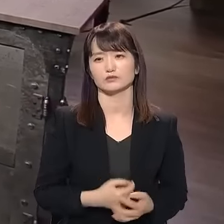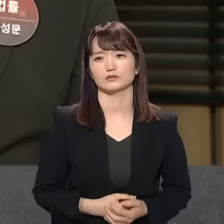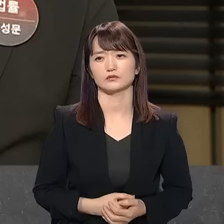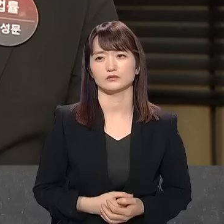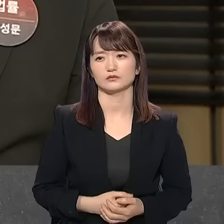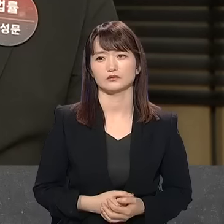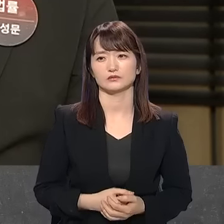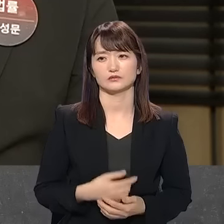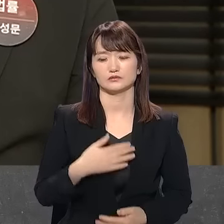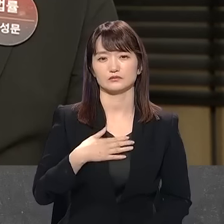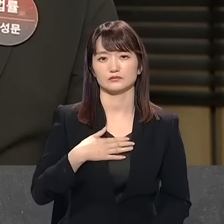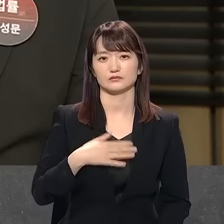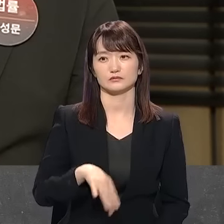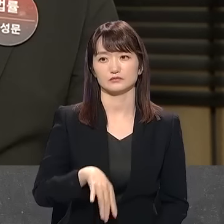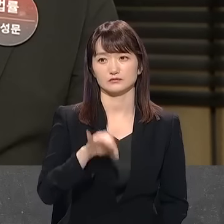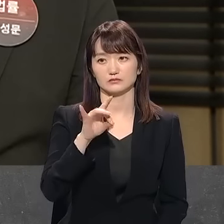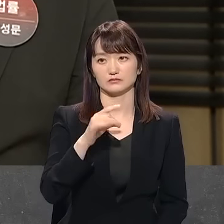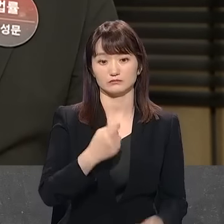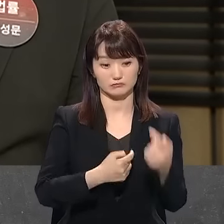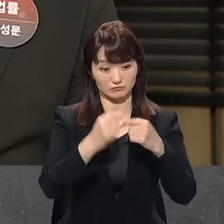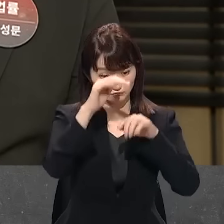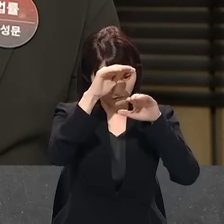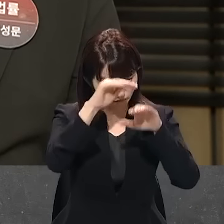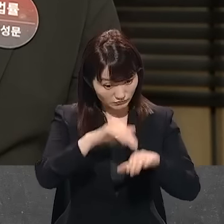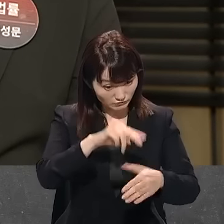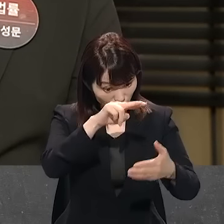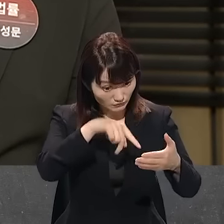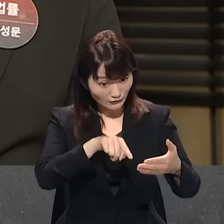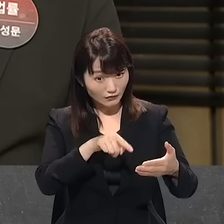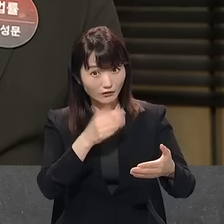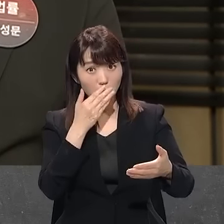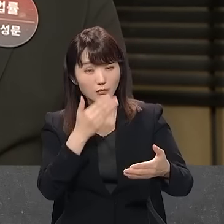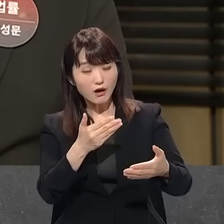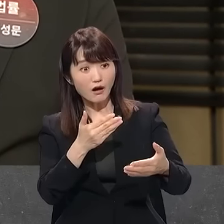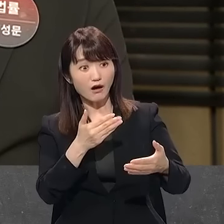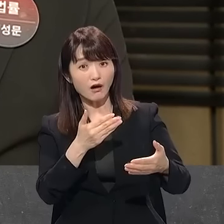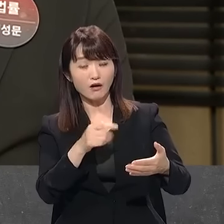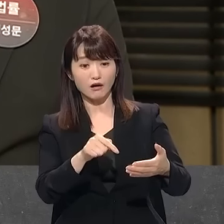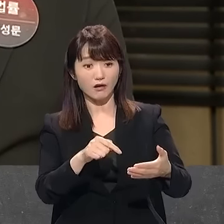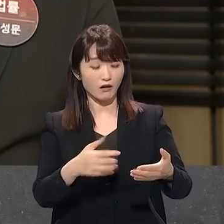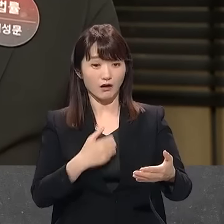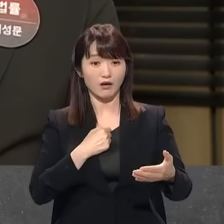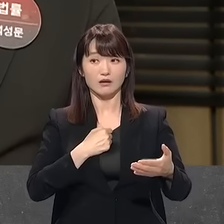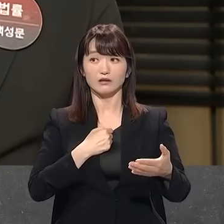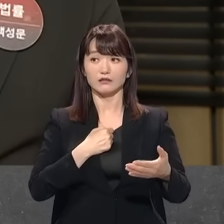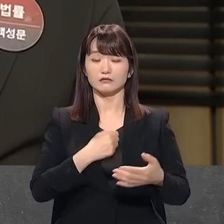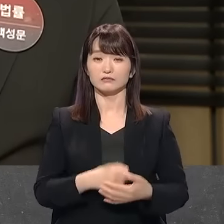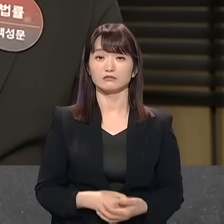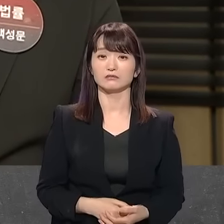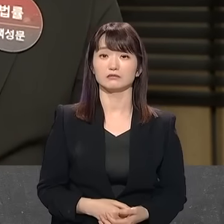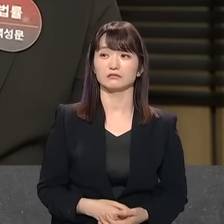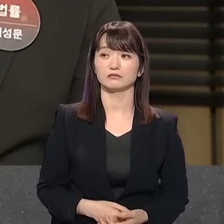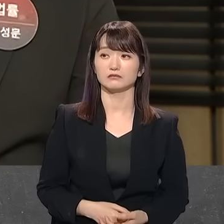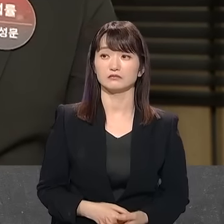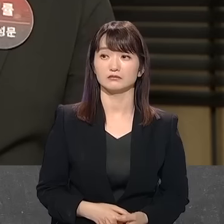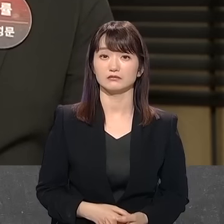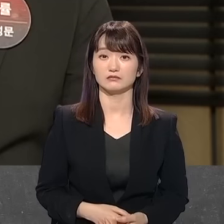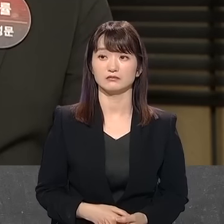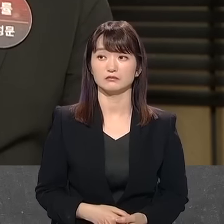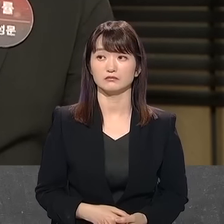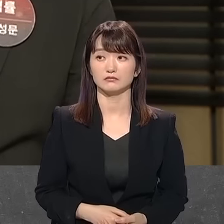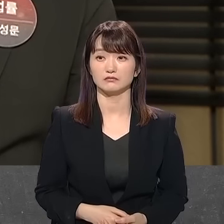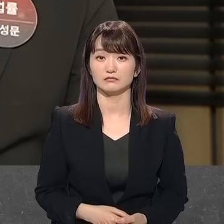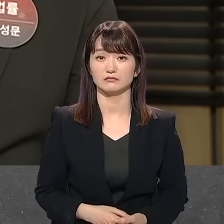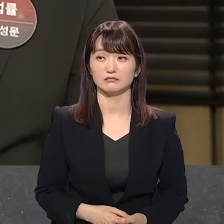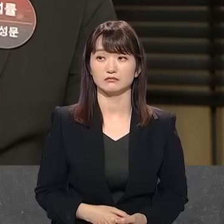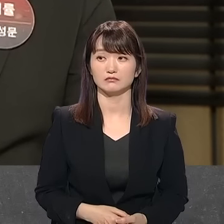저 처음에 그 제보 내용을 보고 아 이게 가능해 막 정 깜짝 놀랐어요 저도 이게 무슨 잘못된 건 이게